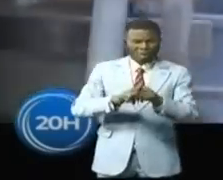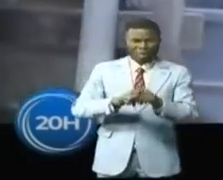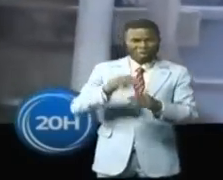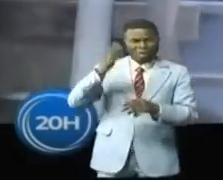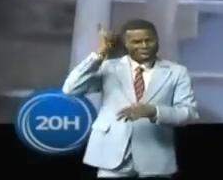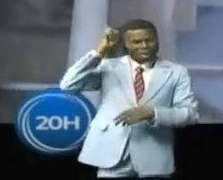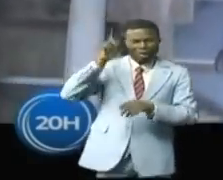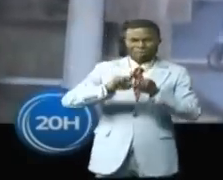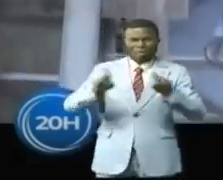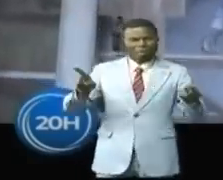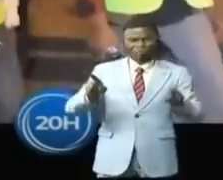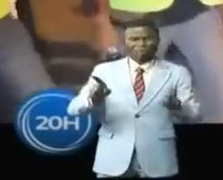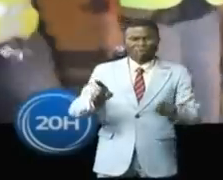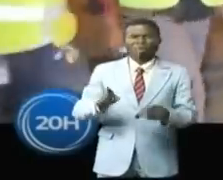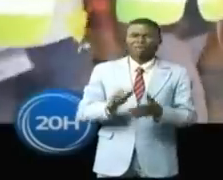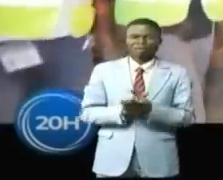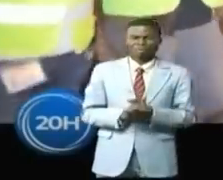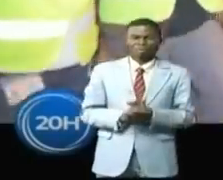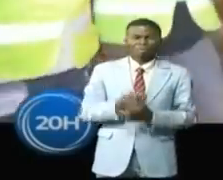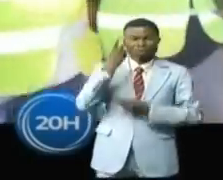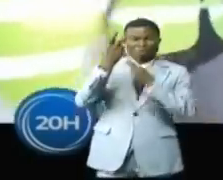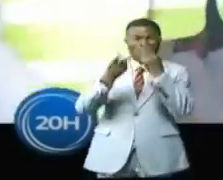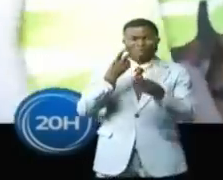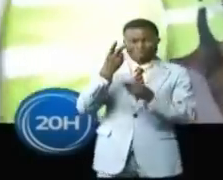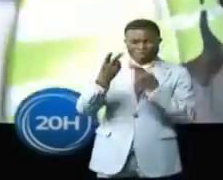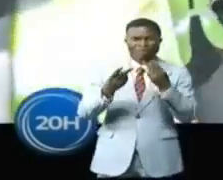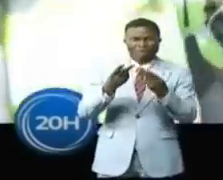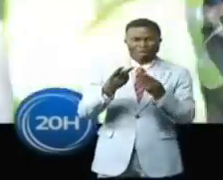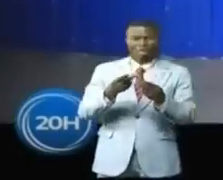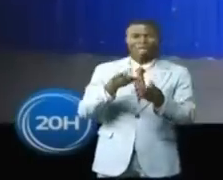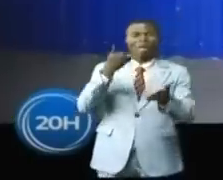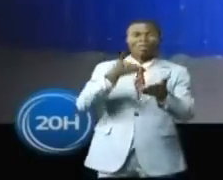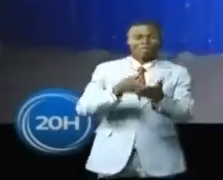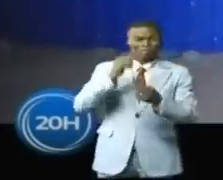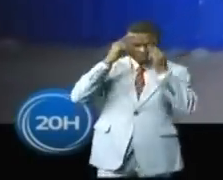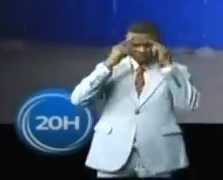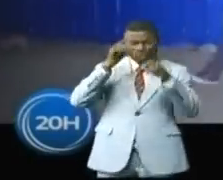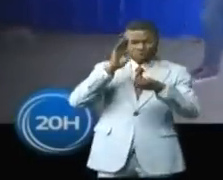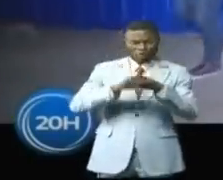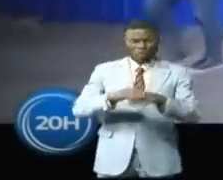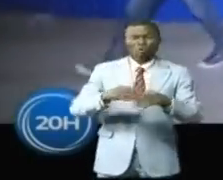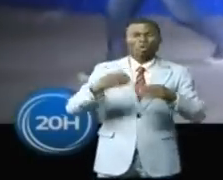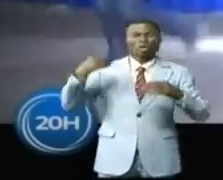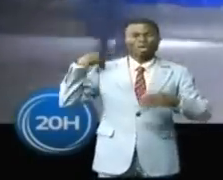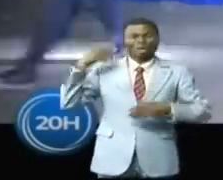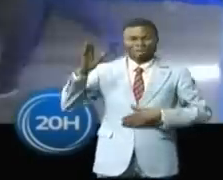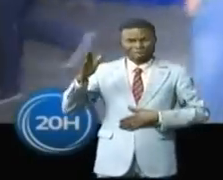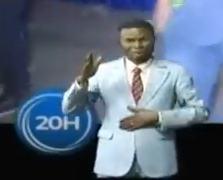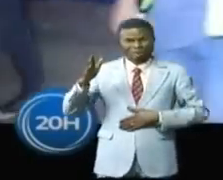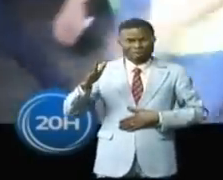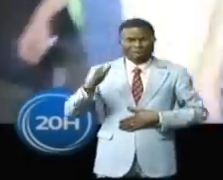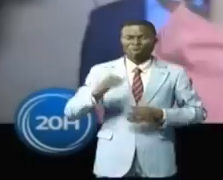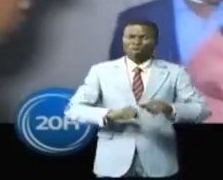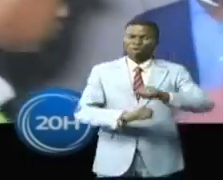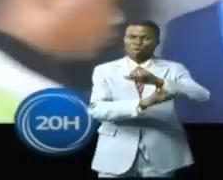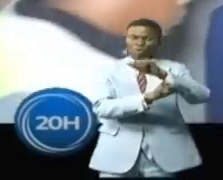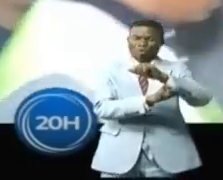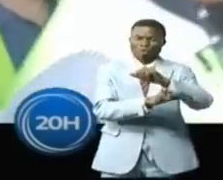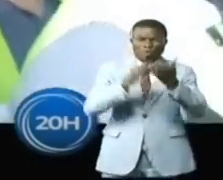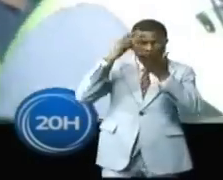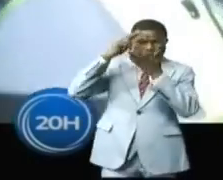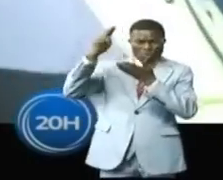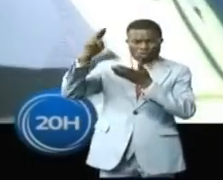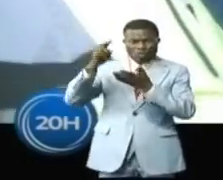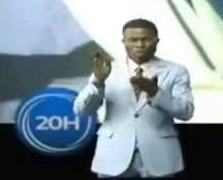connus depuis sa création. Une visite, symbole du souci qui anime le pouvoir public d'accompagner les universités et